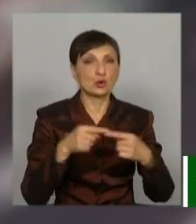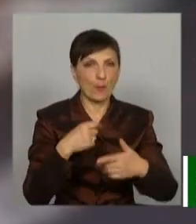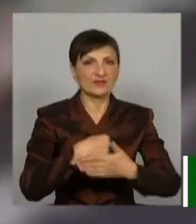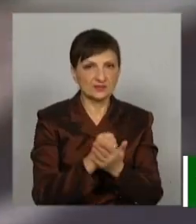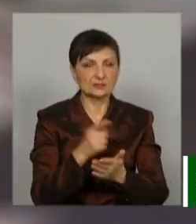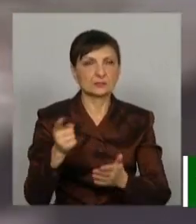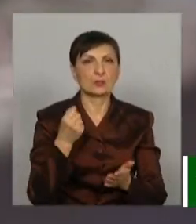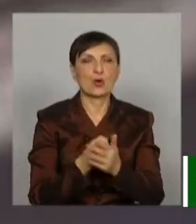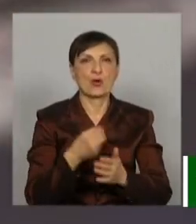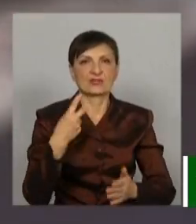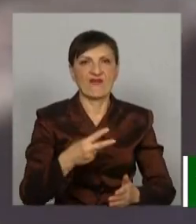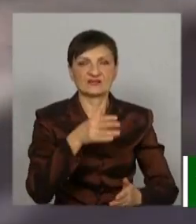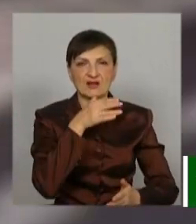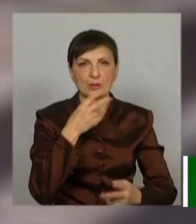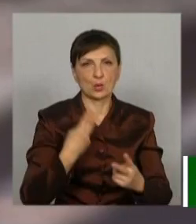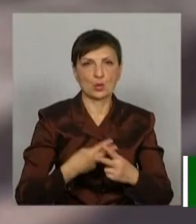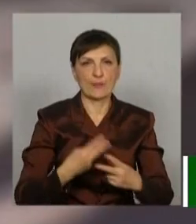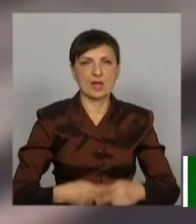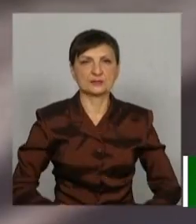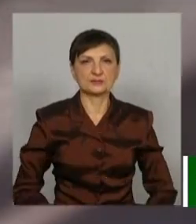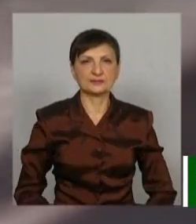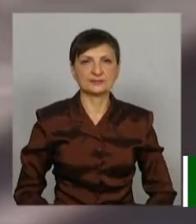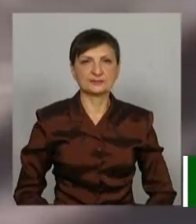до 20 лет лишения свободы